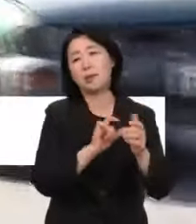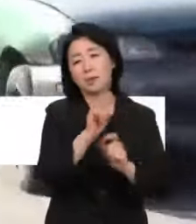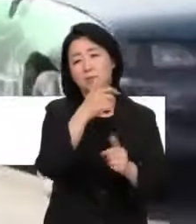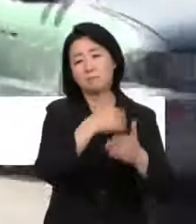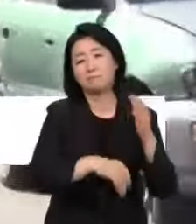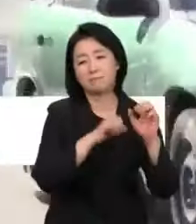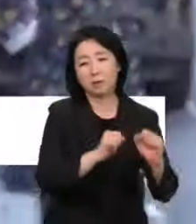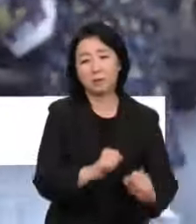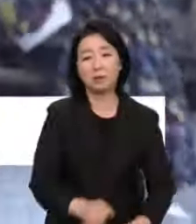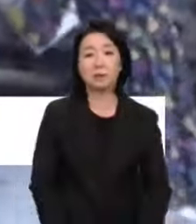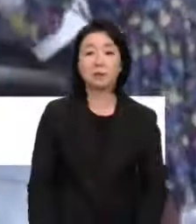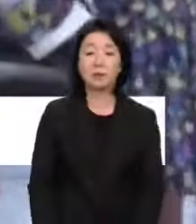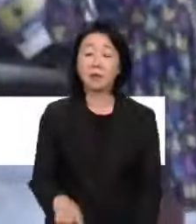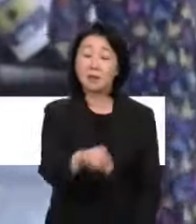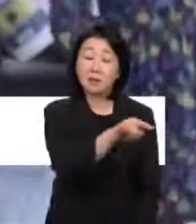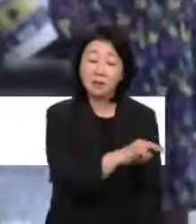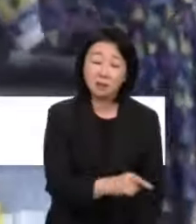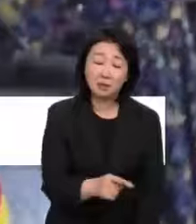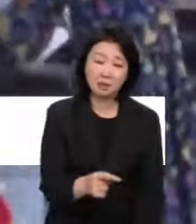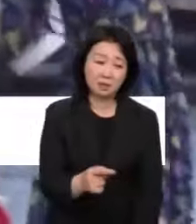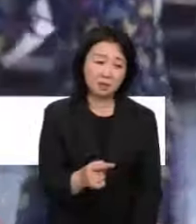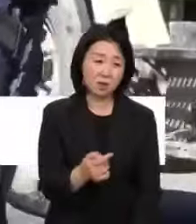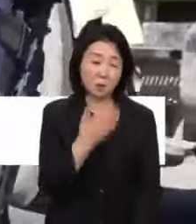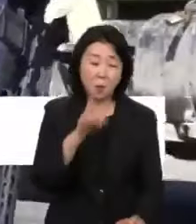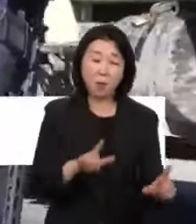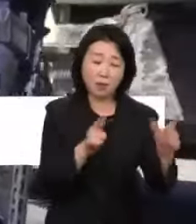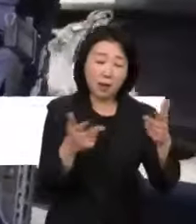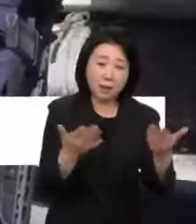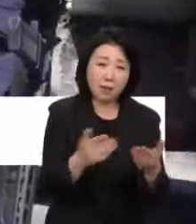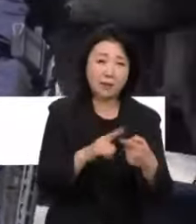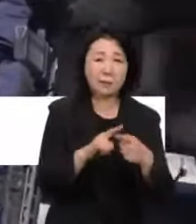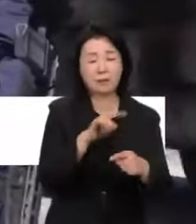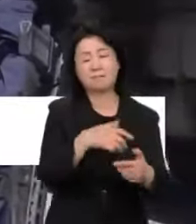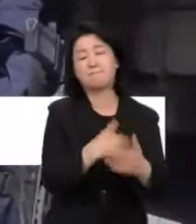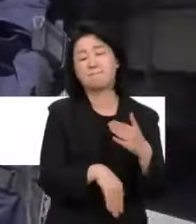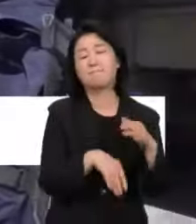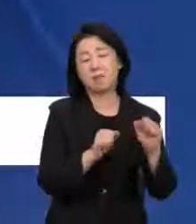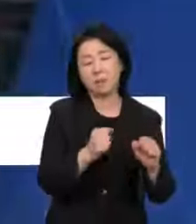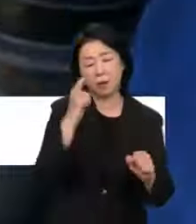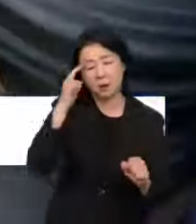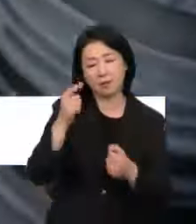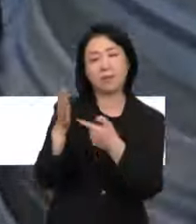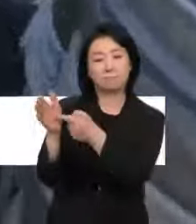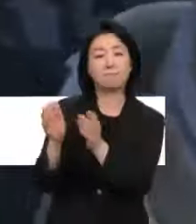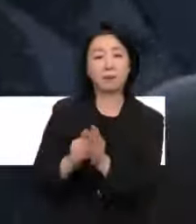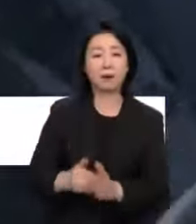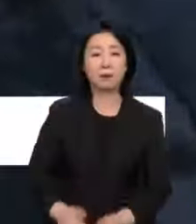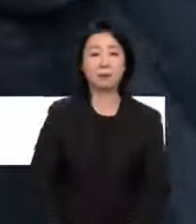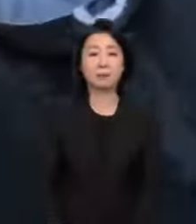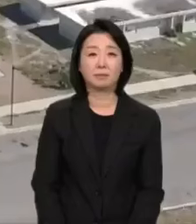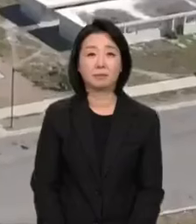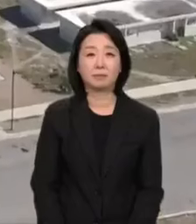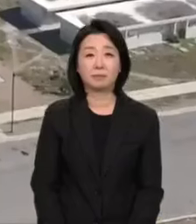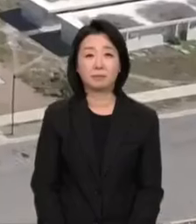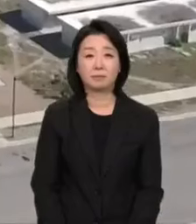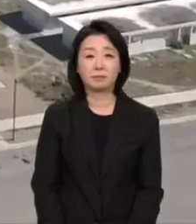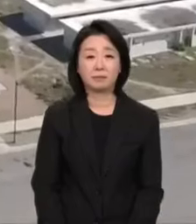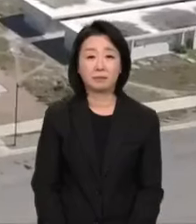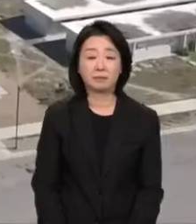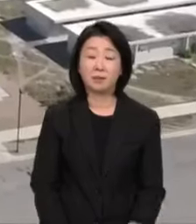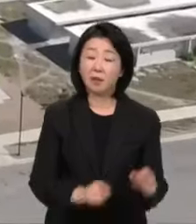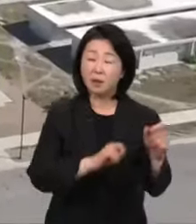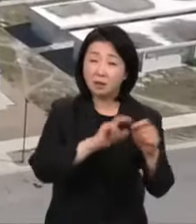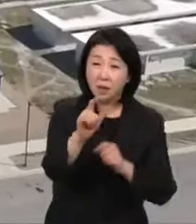대부분입니다. 이들은 생업 등을 이유로 현지에 남겠다는 의사를 밝힌 것으로 알려졌습니다.